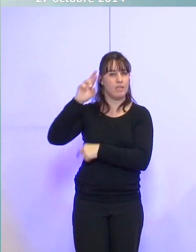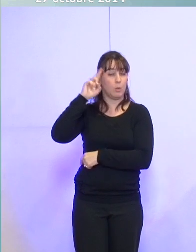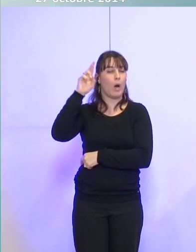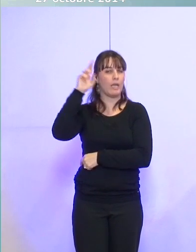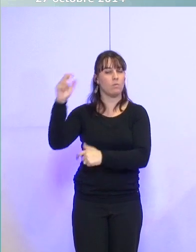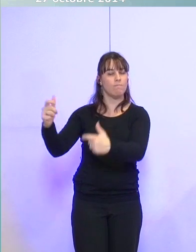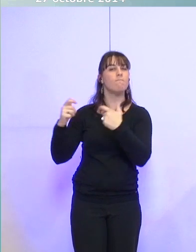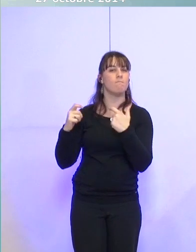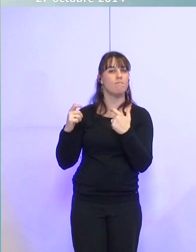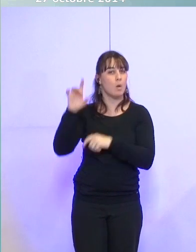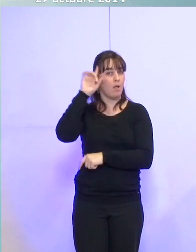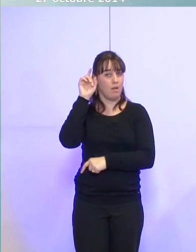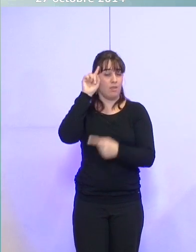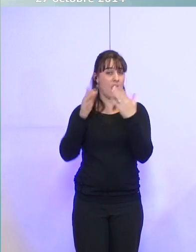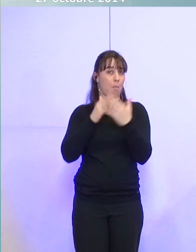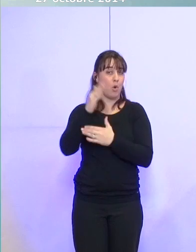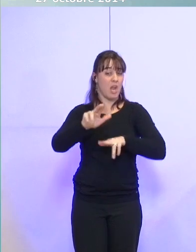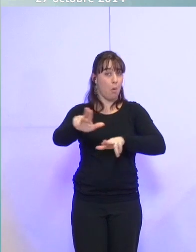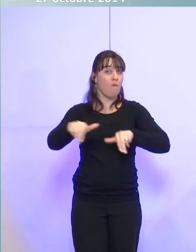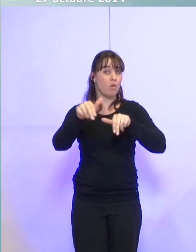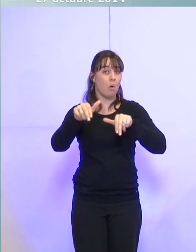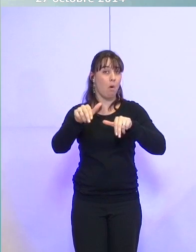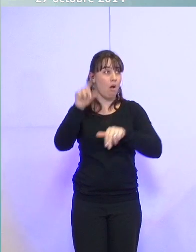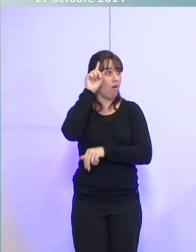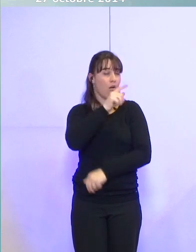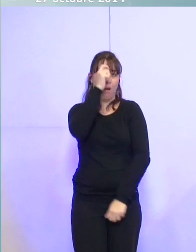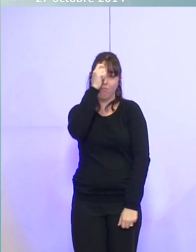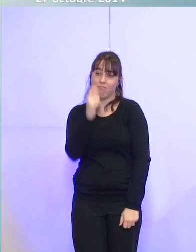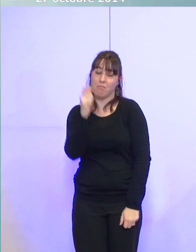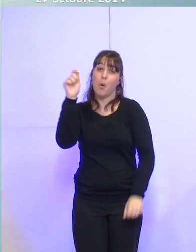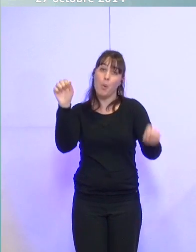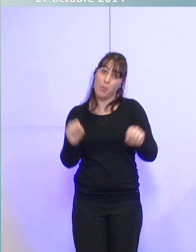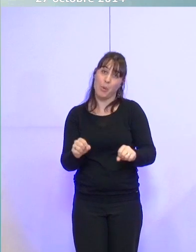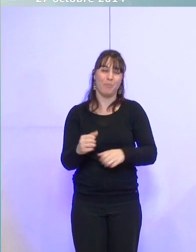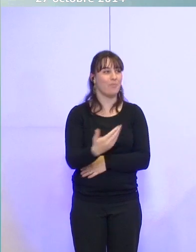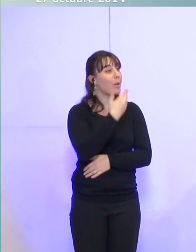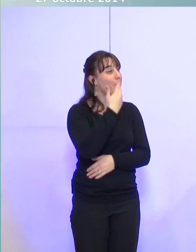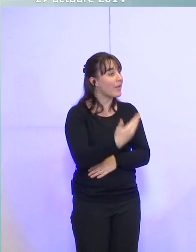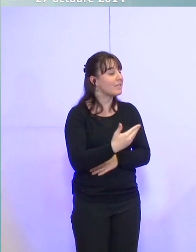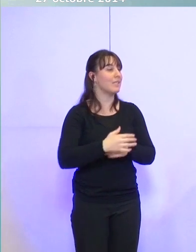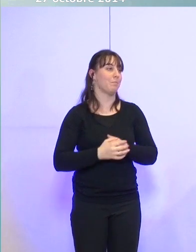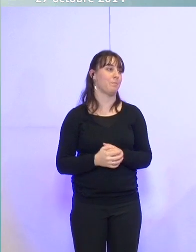crois que ce projet de convention est une belle façon d'honorer cet engagement. Merci.